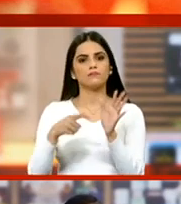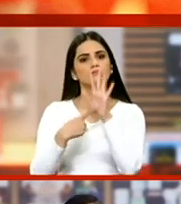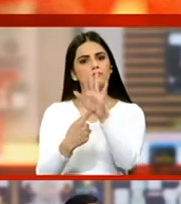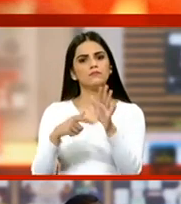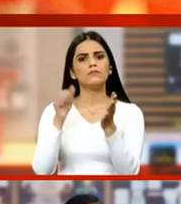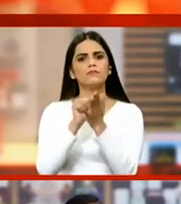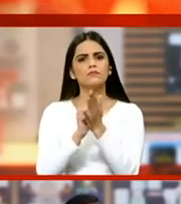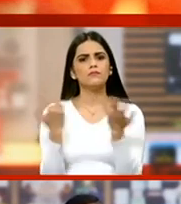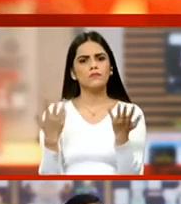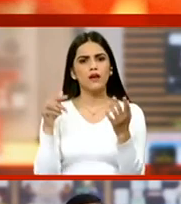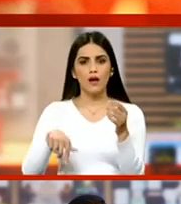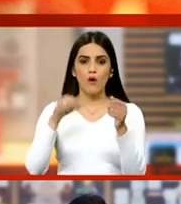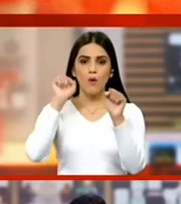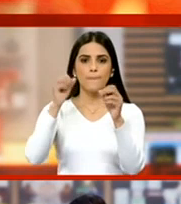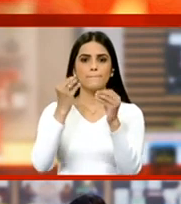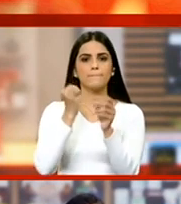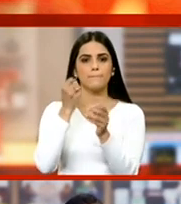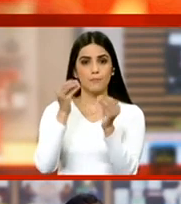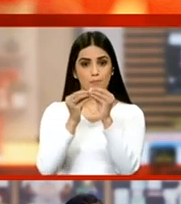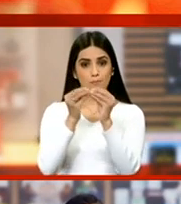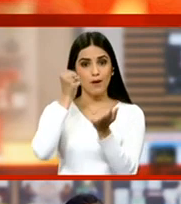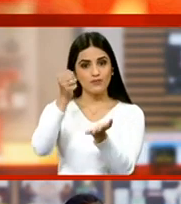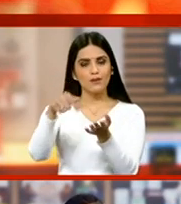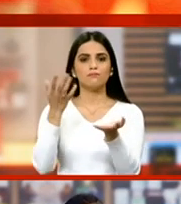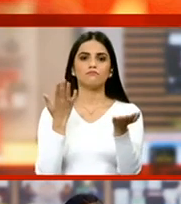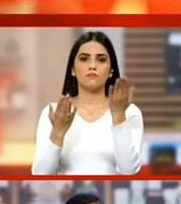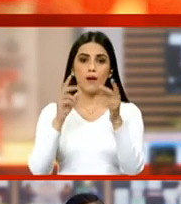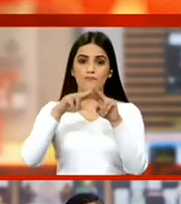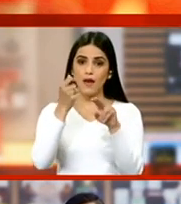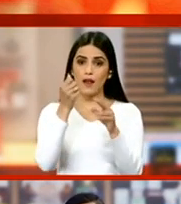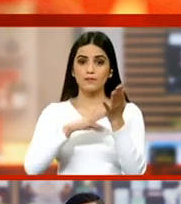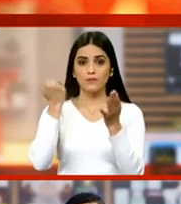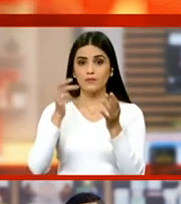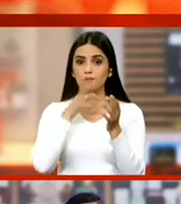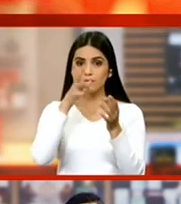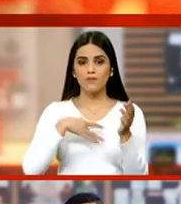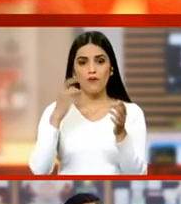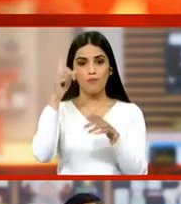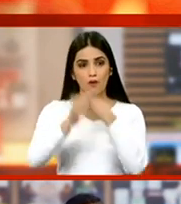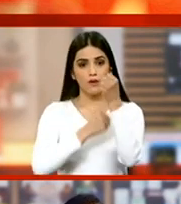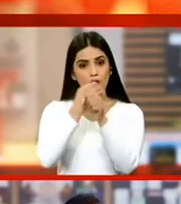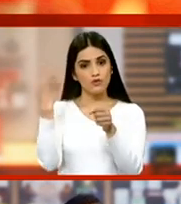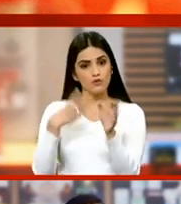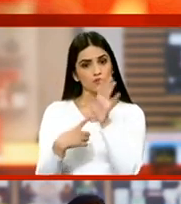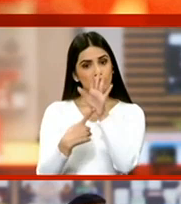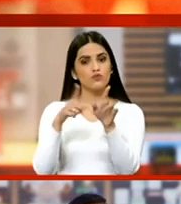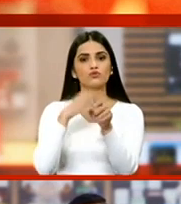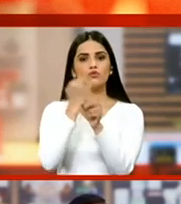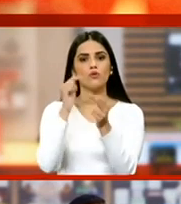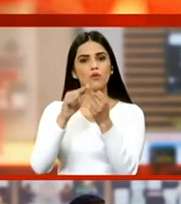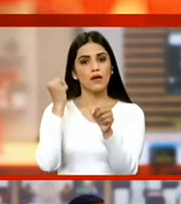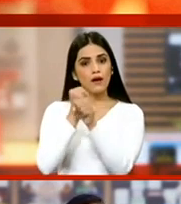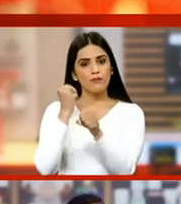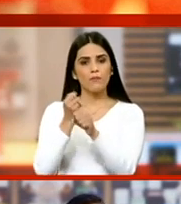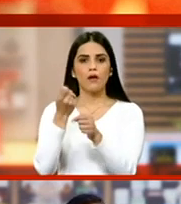आगामी बजट को लेकर जानकारी दी है इसके साथ ही वित्मंत्री ने बताया कि नए साल के पहले वहिने में योगी सरकार ने बंपर